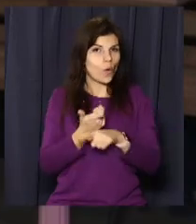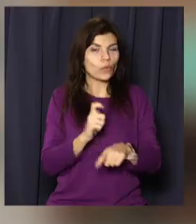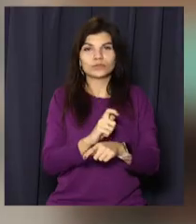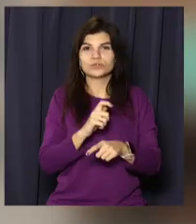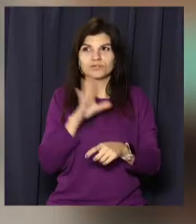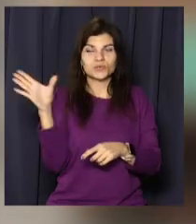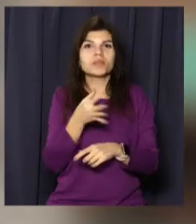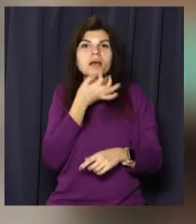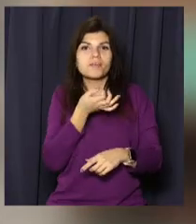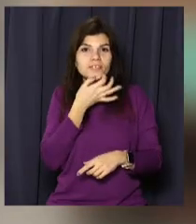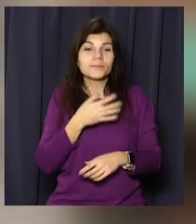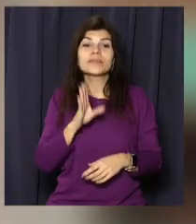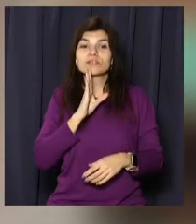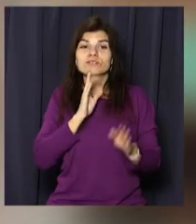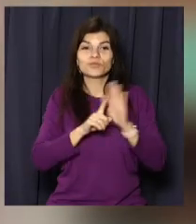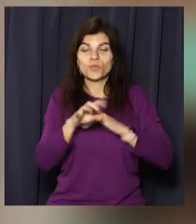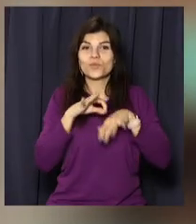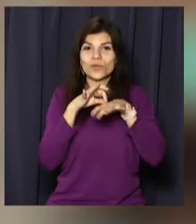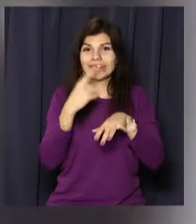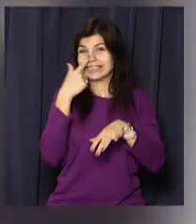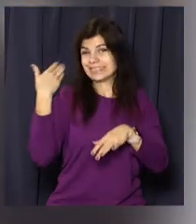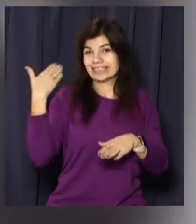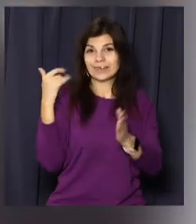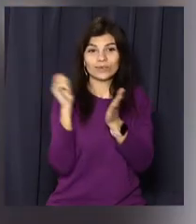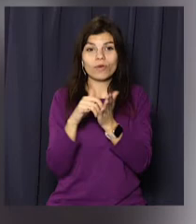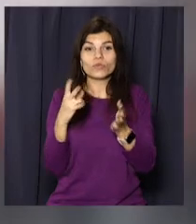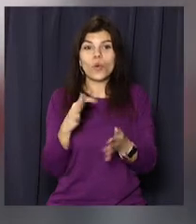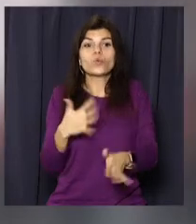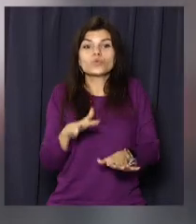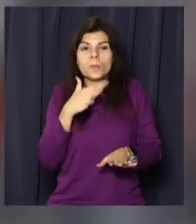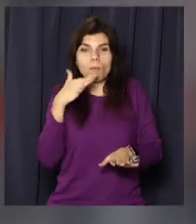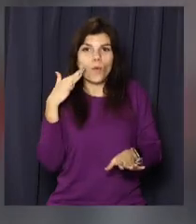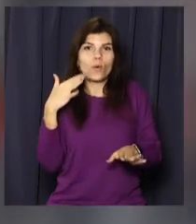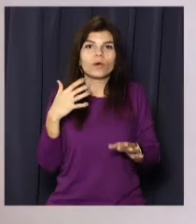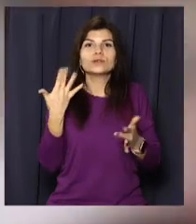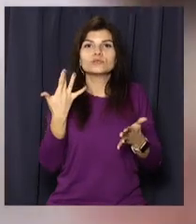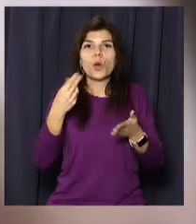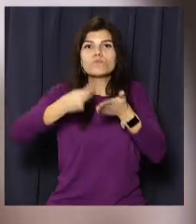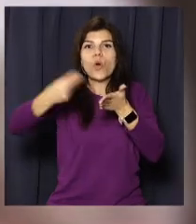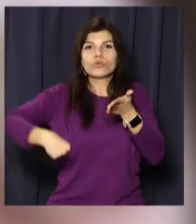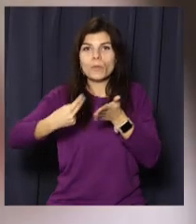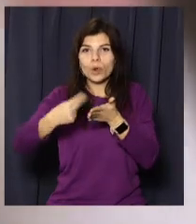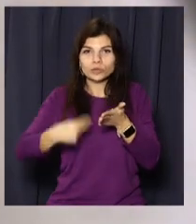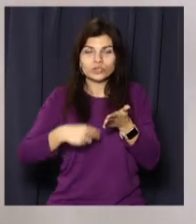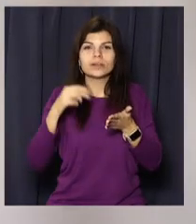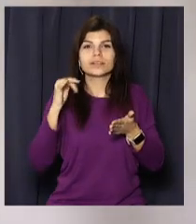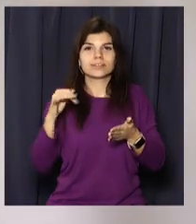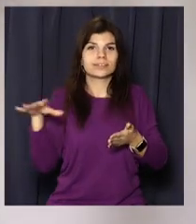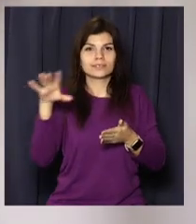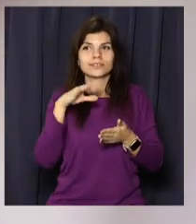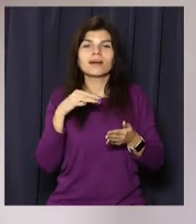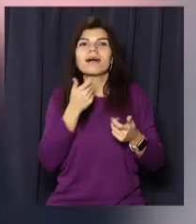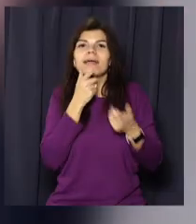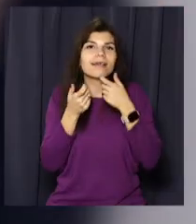залітають. Дівчина почала вести свій акаунт нещодавно, проте вже набрала декілька десятків тисяч підписників та завоювала